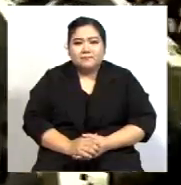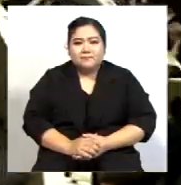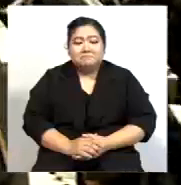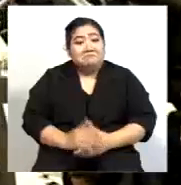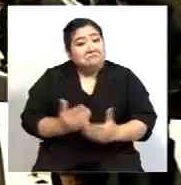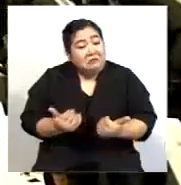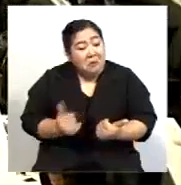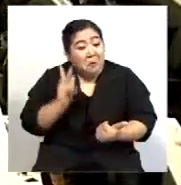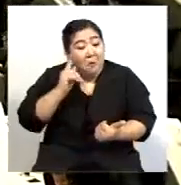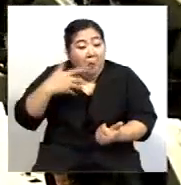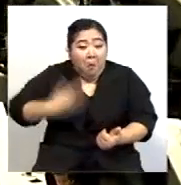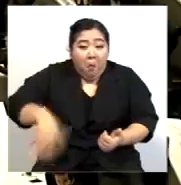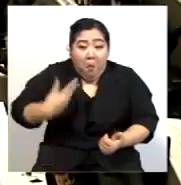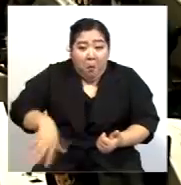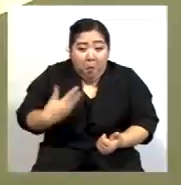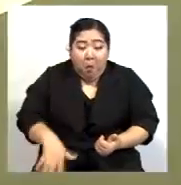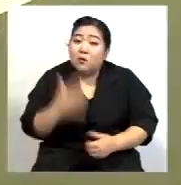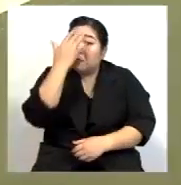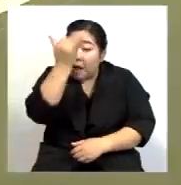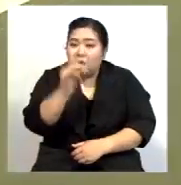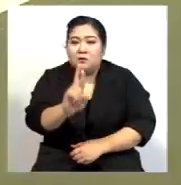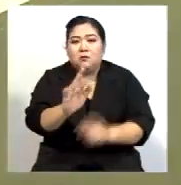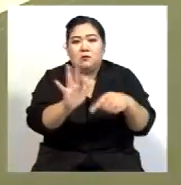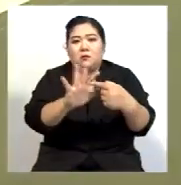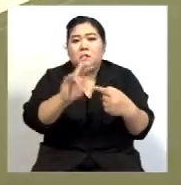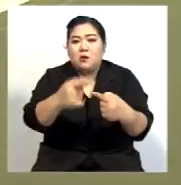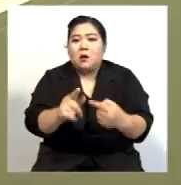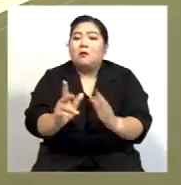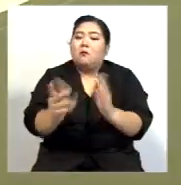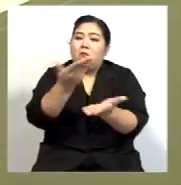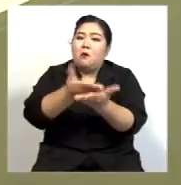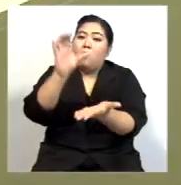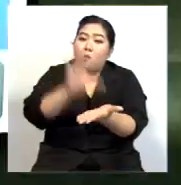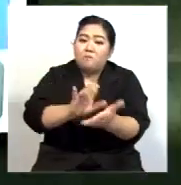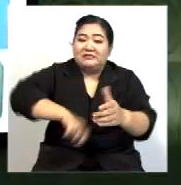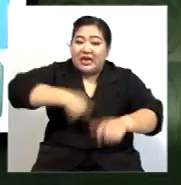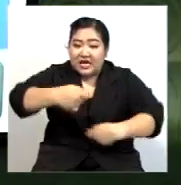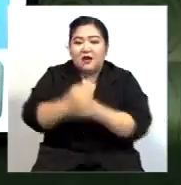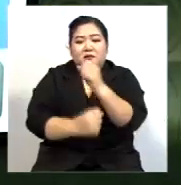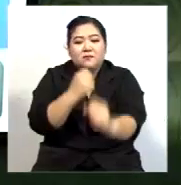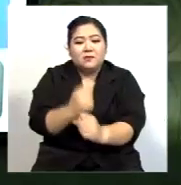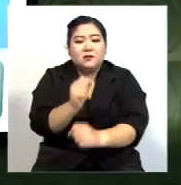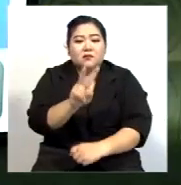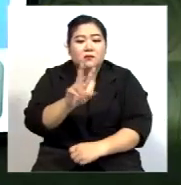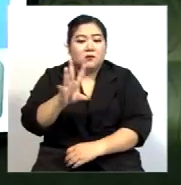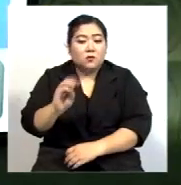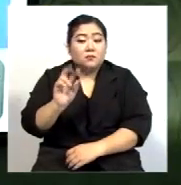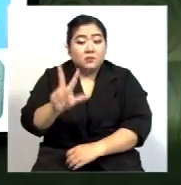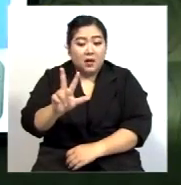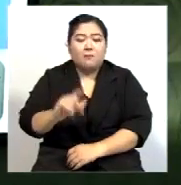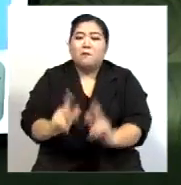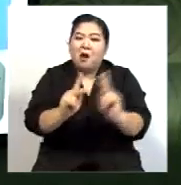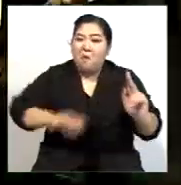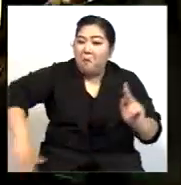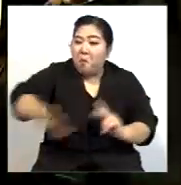ลายเป็นประเด็นร้อนอีกครั้งหลังร่างพระราชบัญญัติงบประมาณรายจ่ายประจำปี2563ผ่านความเห็นชอ